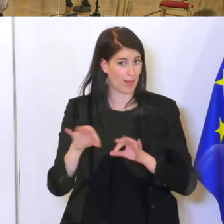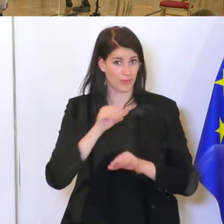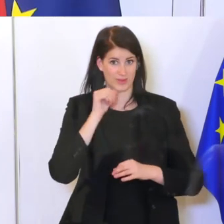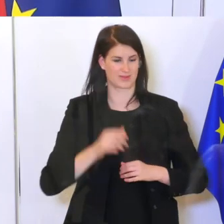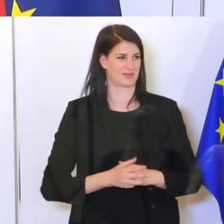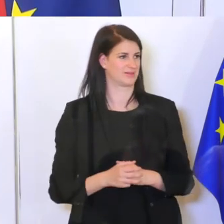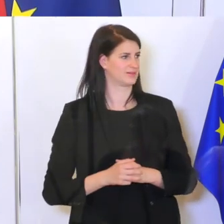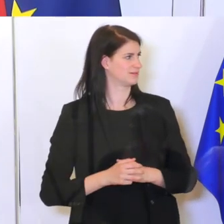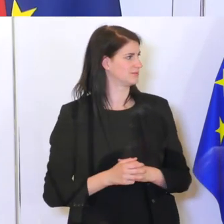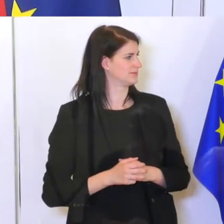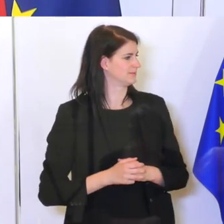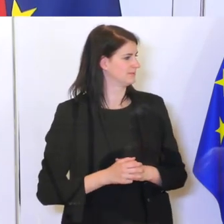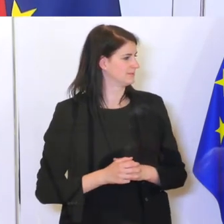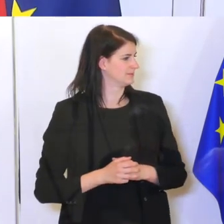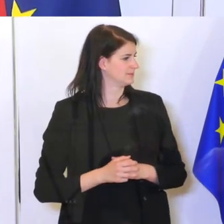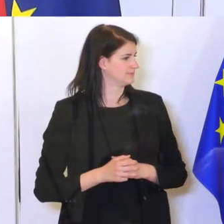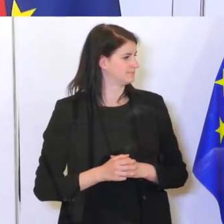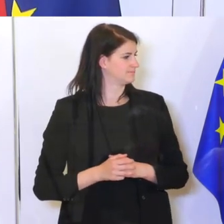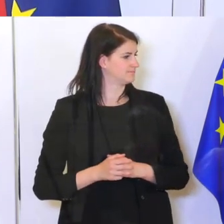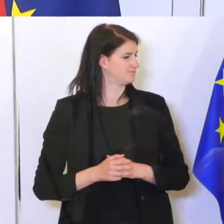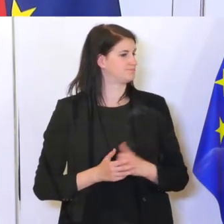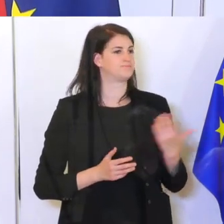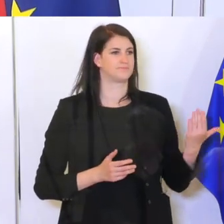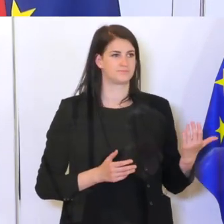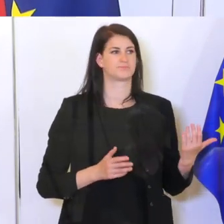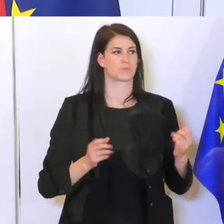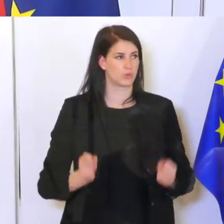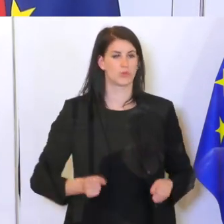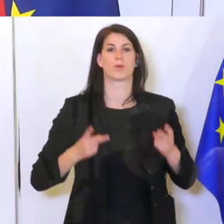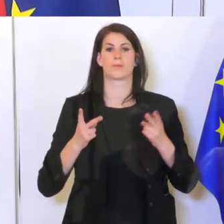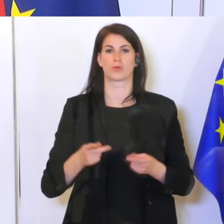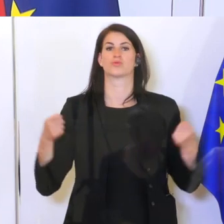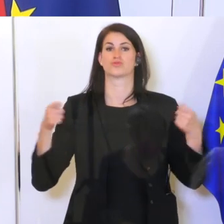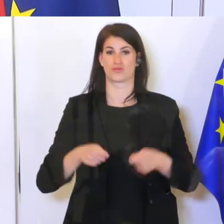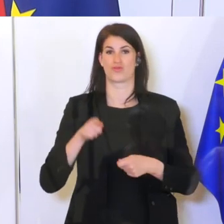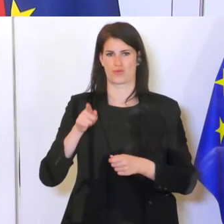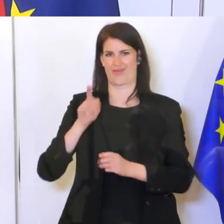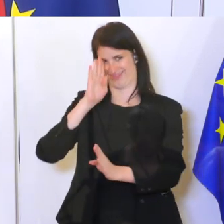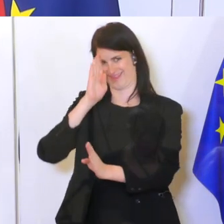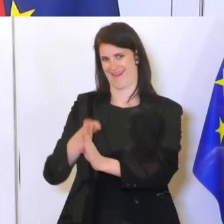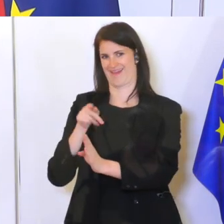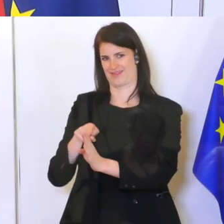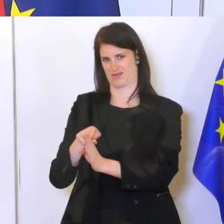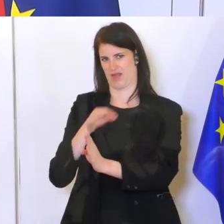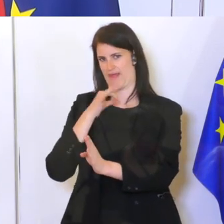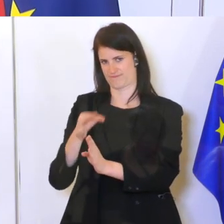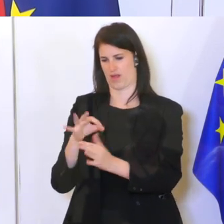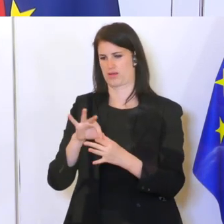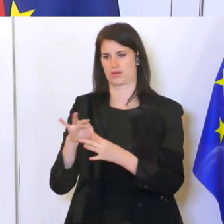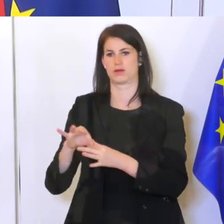Ja, gedacht ist, dass man direkt beim Überbrückungsfonds ansuchen kann. Es wird über die